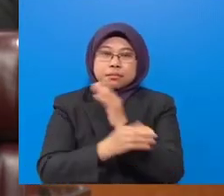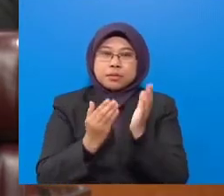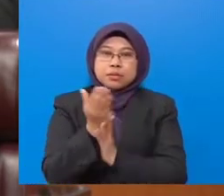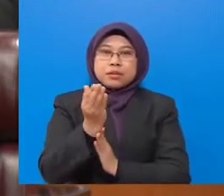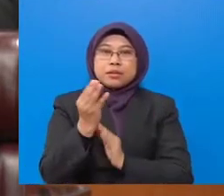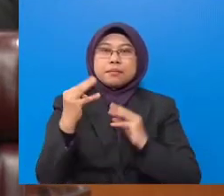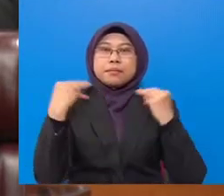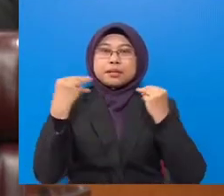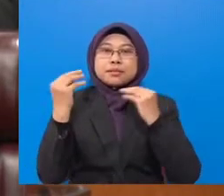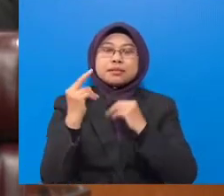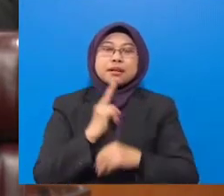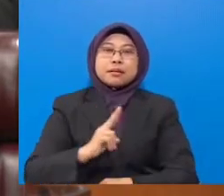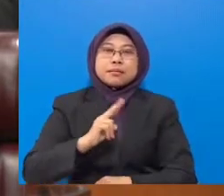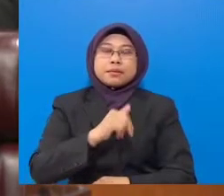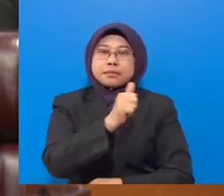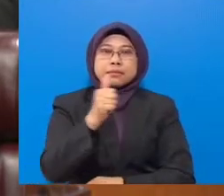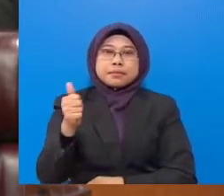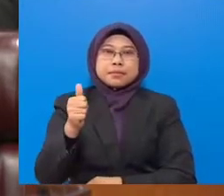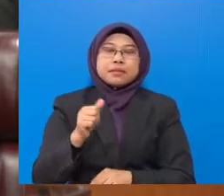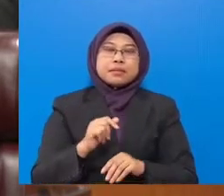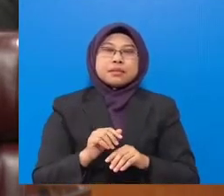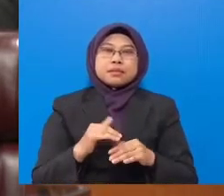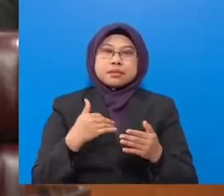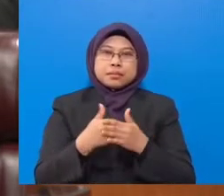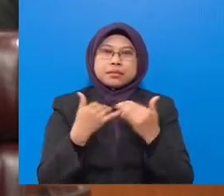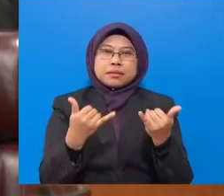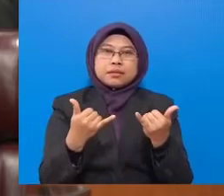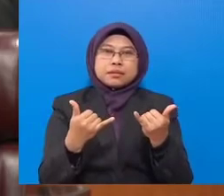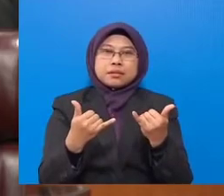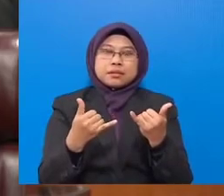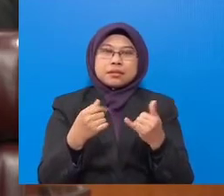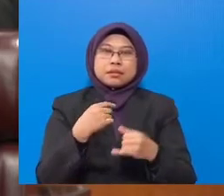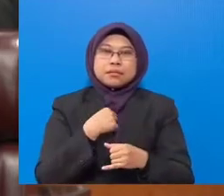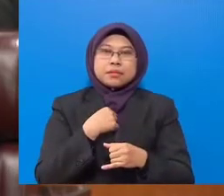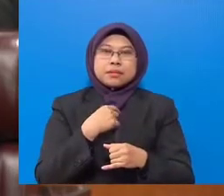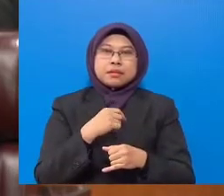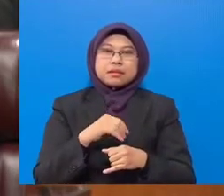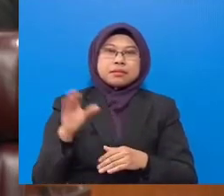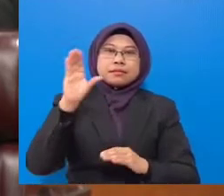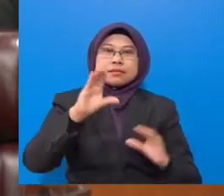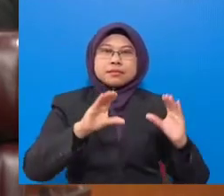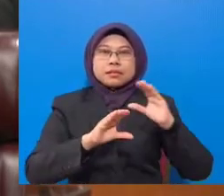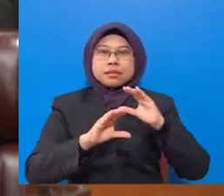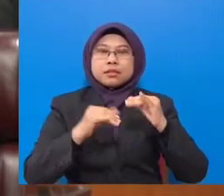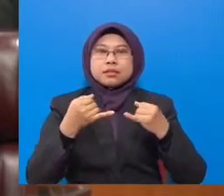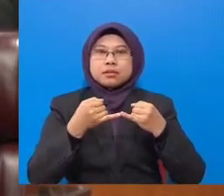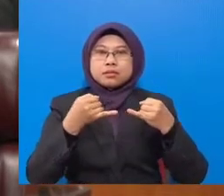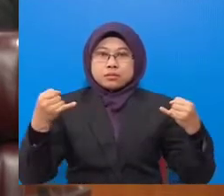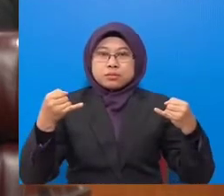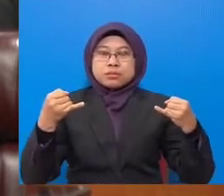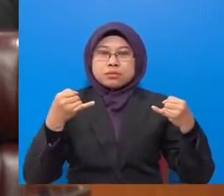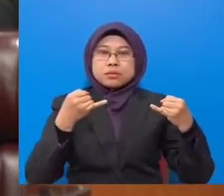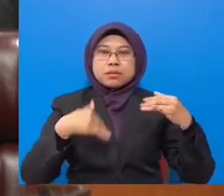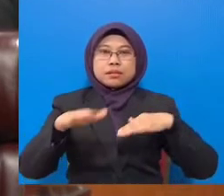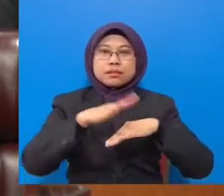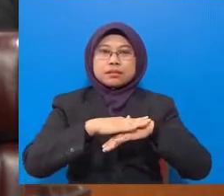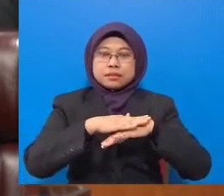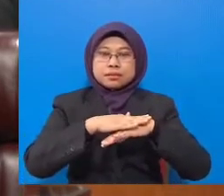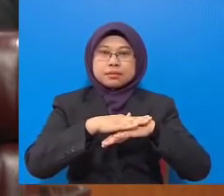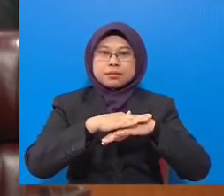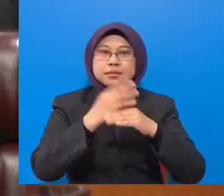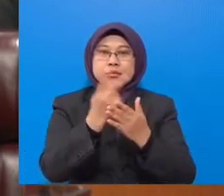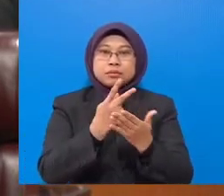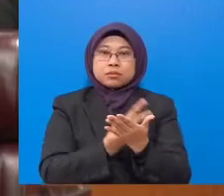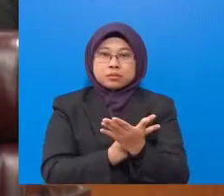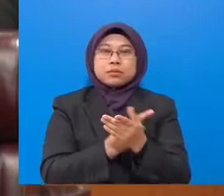Islam Negeri masing-masing sehingga ini walaupun kita tidak menyediakan subsidi kursus calon lain tetapi kita telah